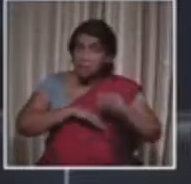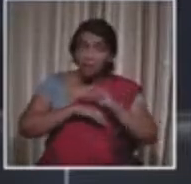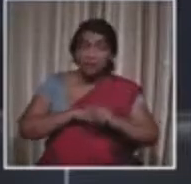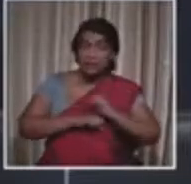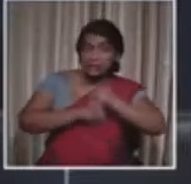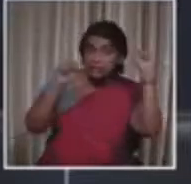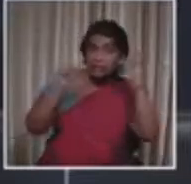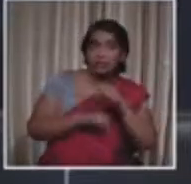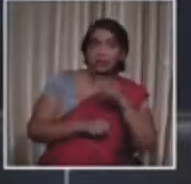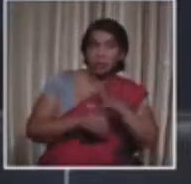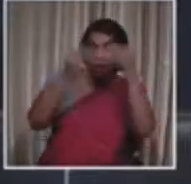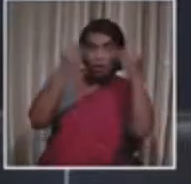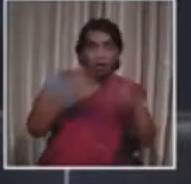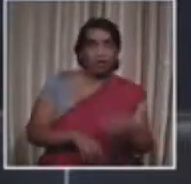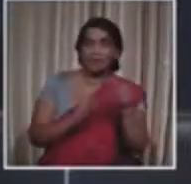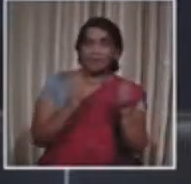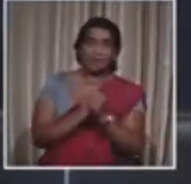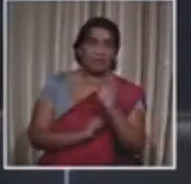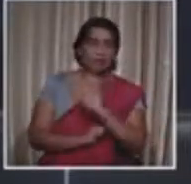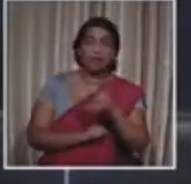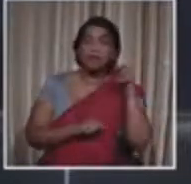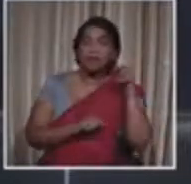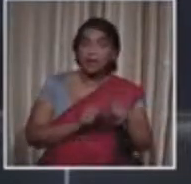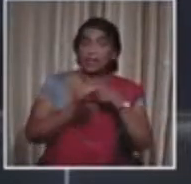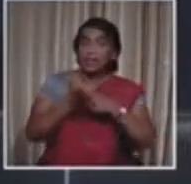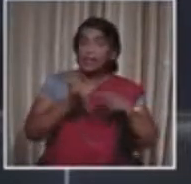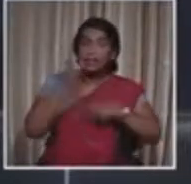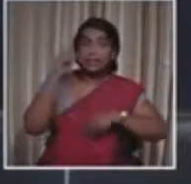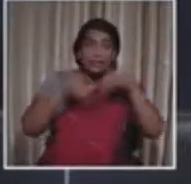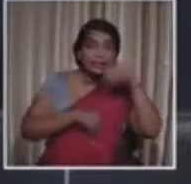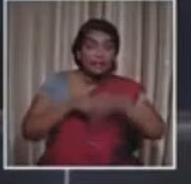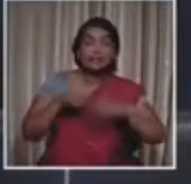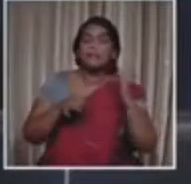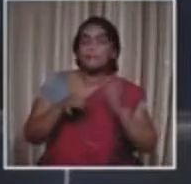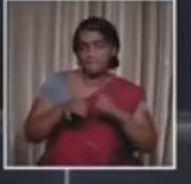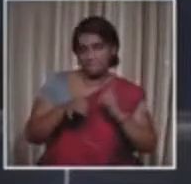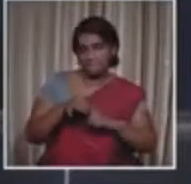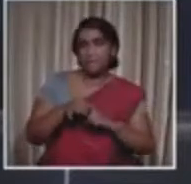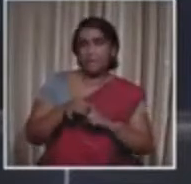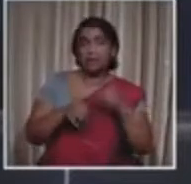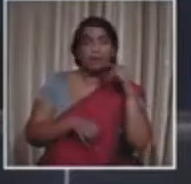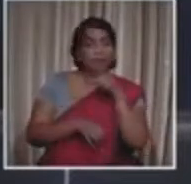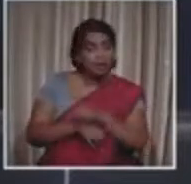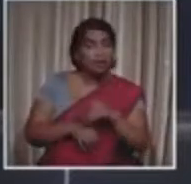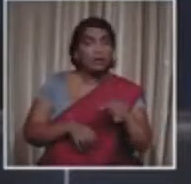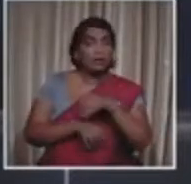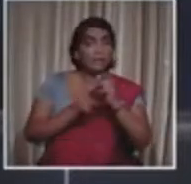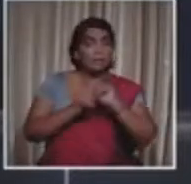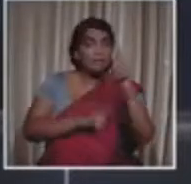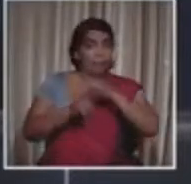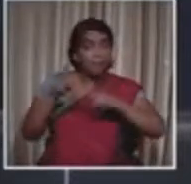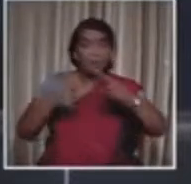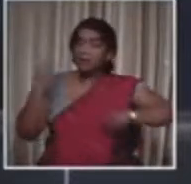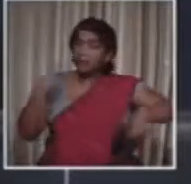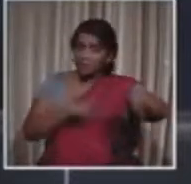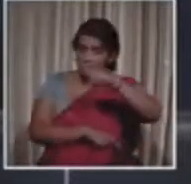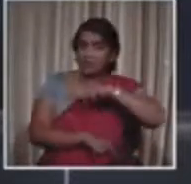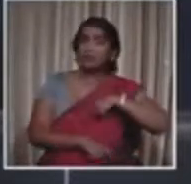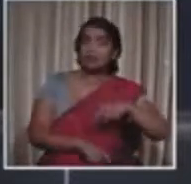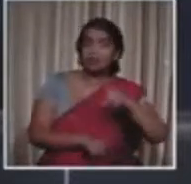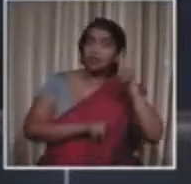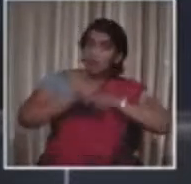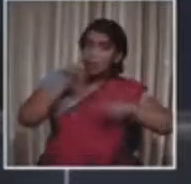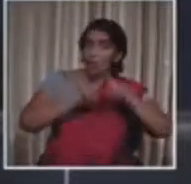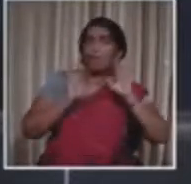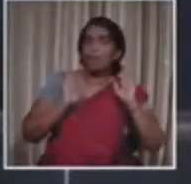මේක කඩාකප්පල් කරන්න මෙතන දේශපාලන ප්‍රශ්නයක් තියෙනවා. දැන් ඒක මේ සභාව